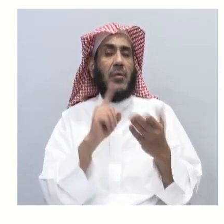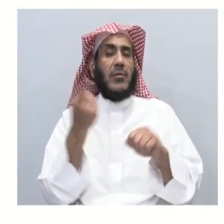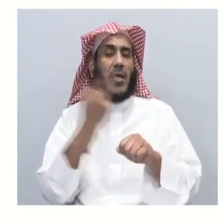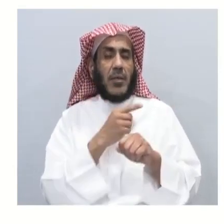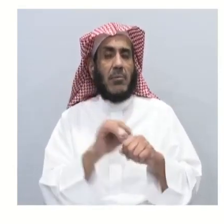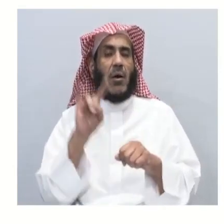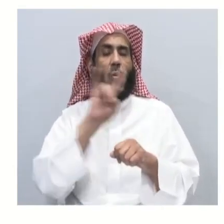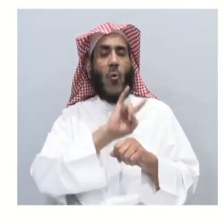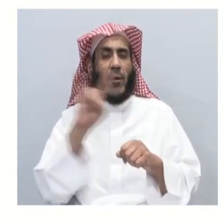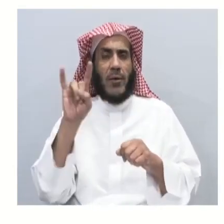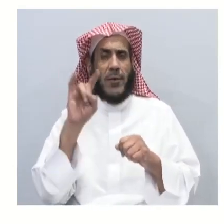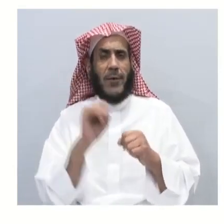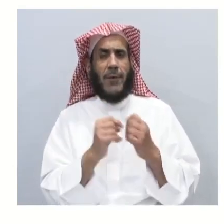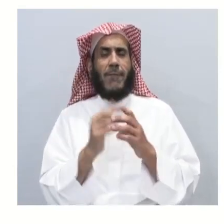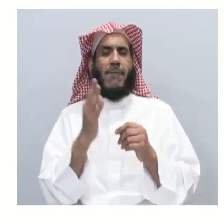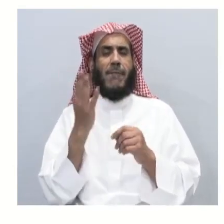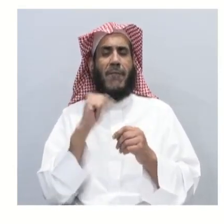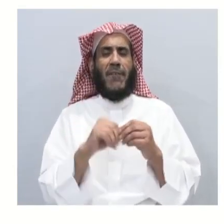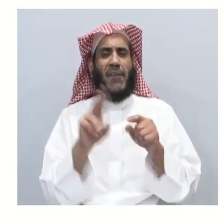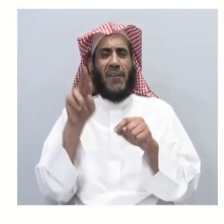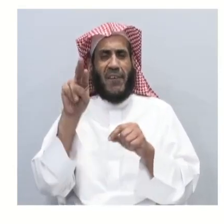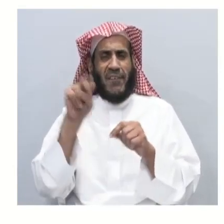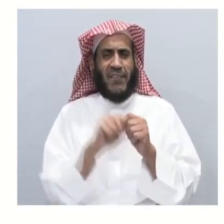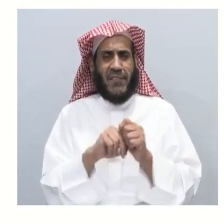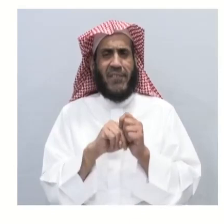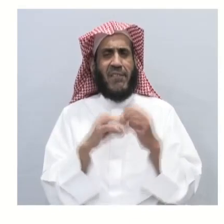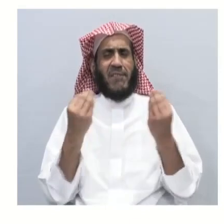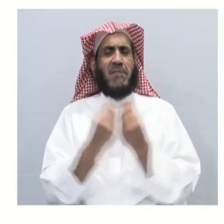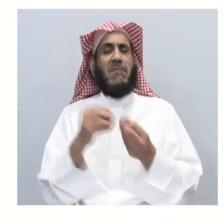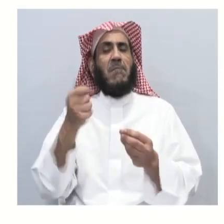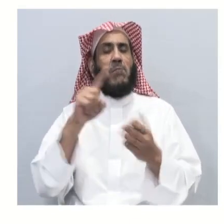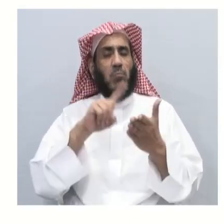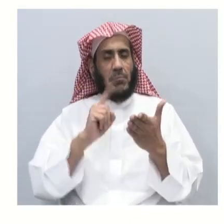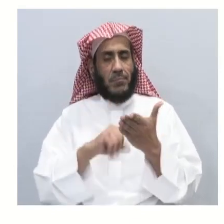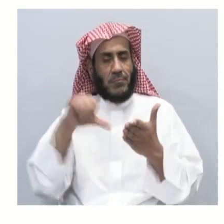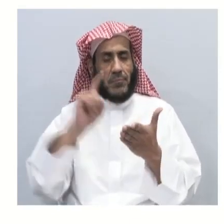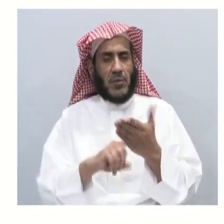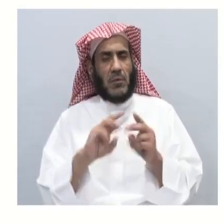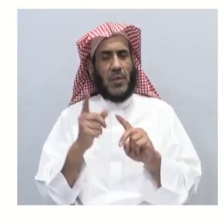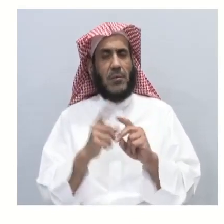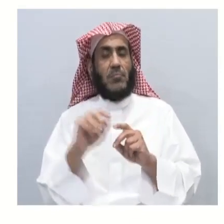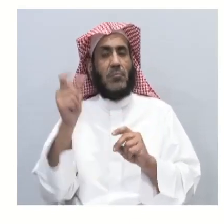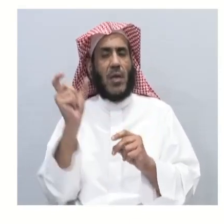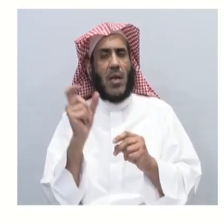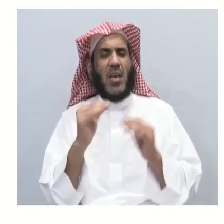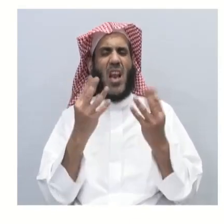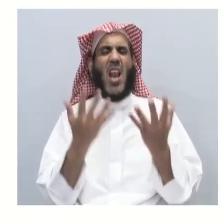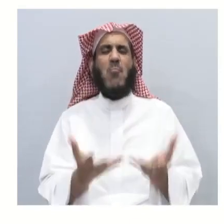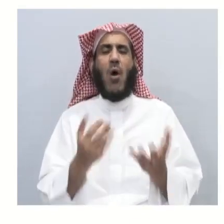ولا النافية، إذن هي من أخوات إن، لكن تسمى أن